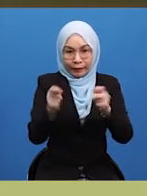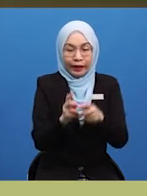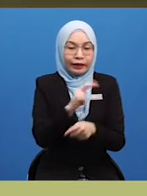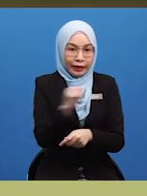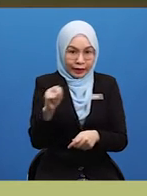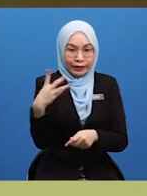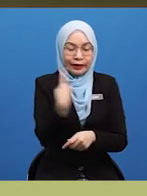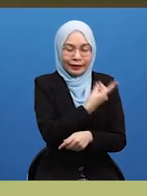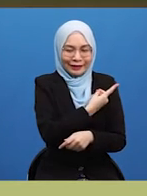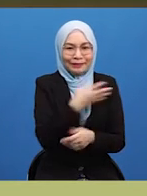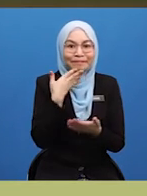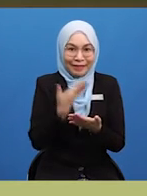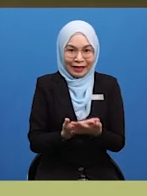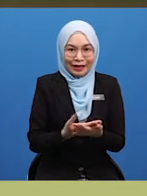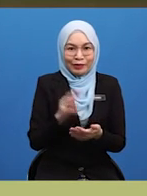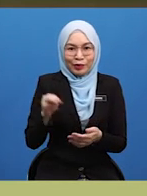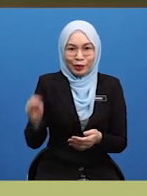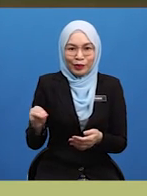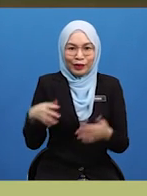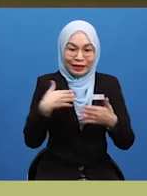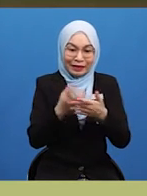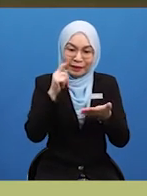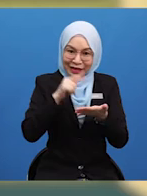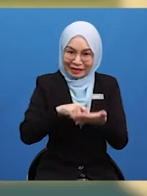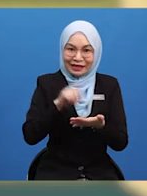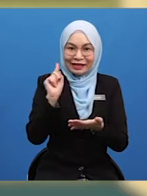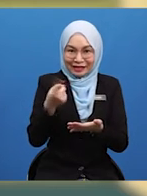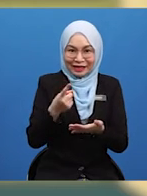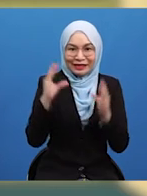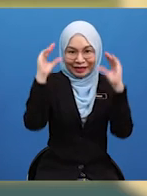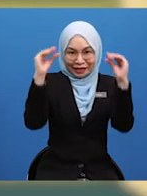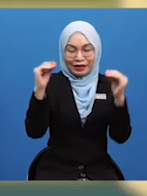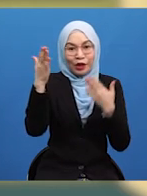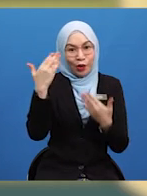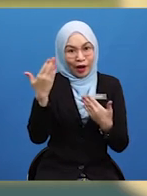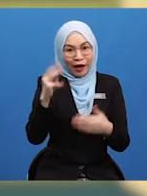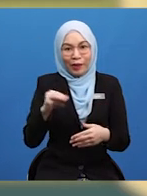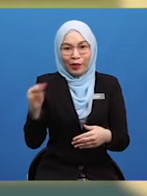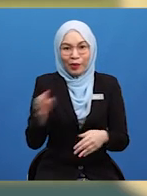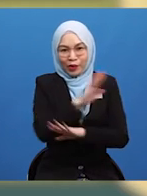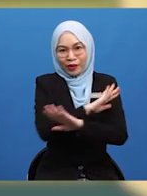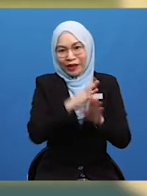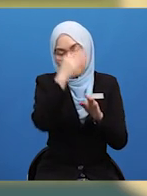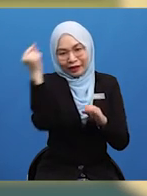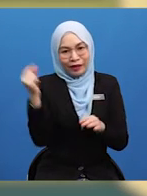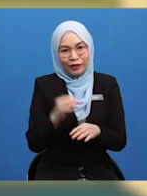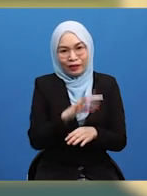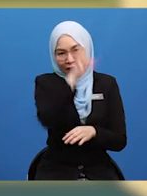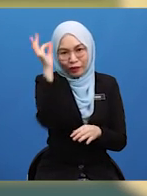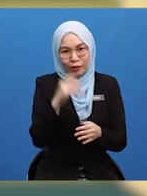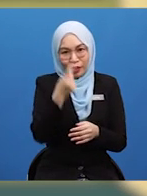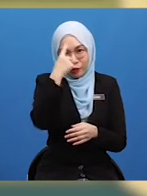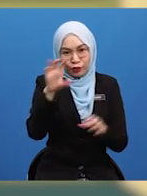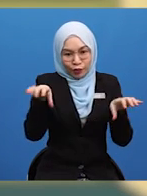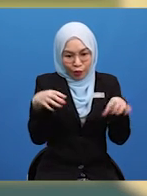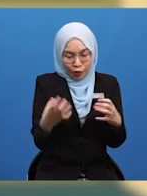di sini dahulu pembelajaran kita pada hari ini. Cikgu harap murid-murid tidak lupa membuat